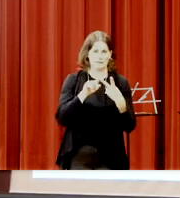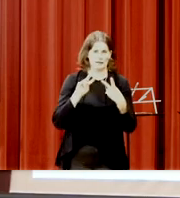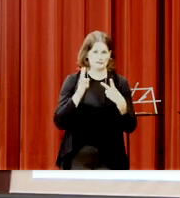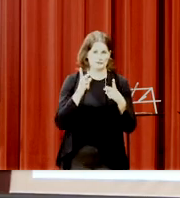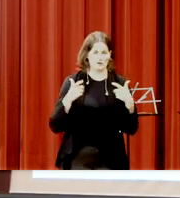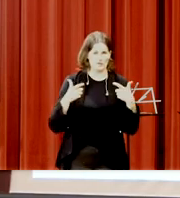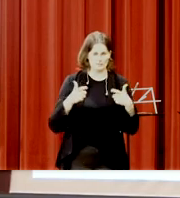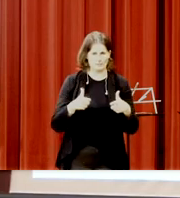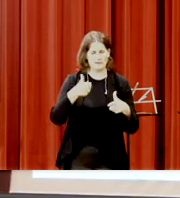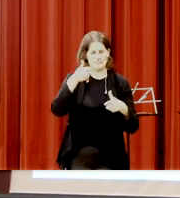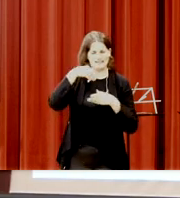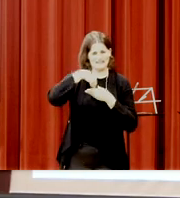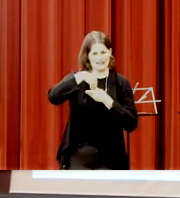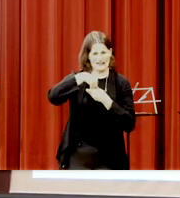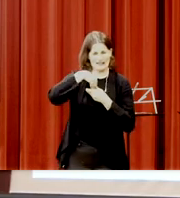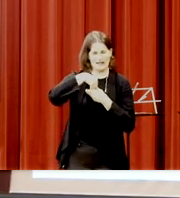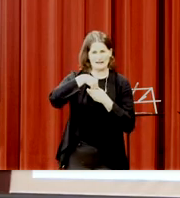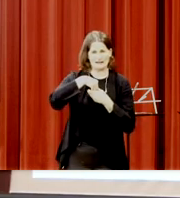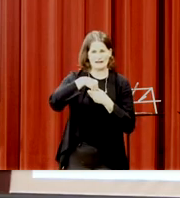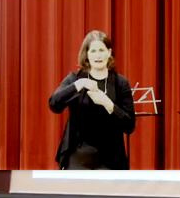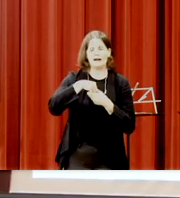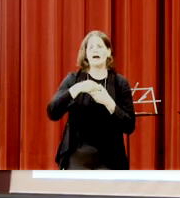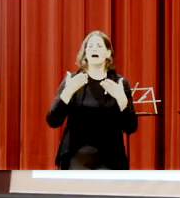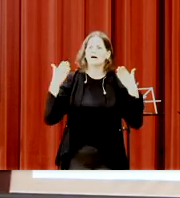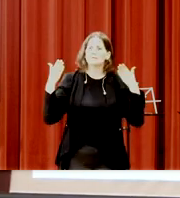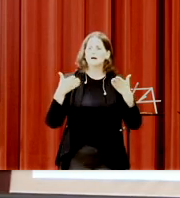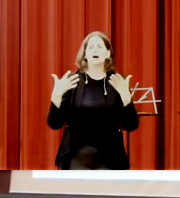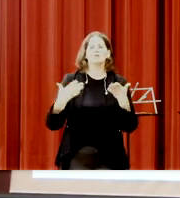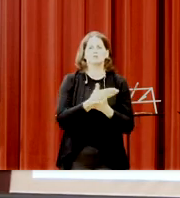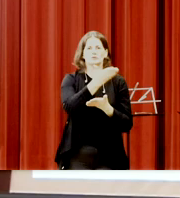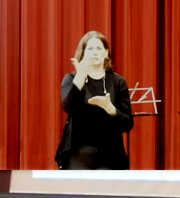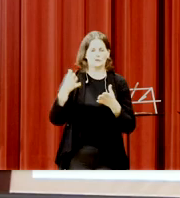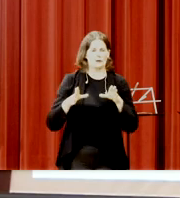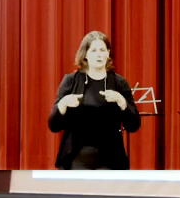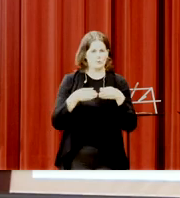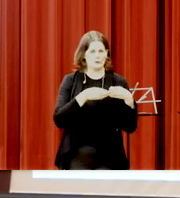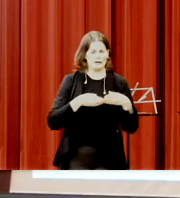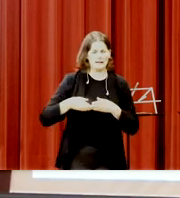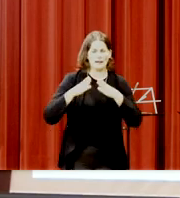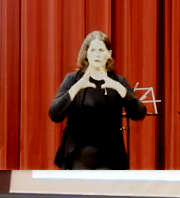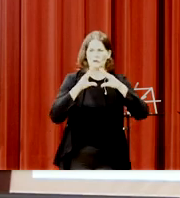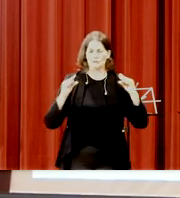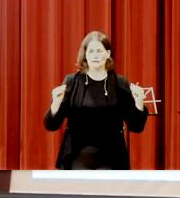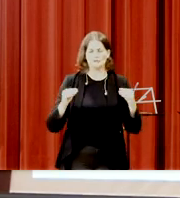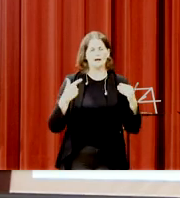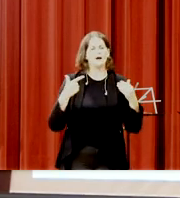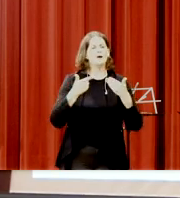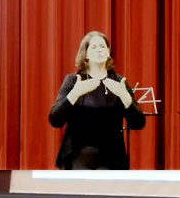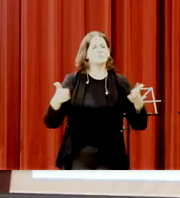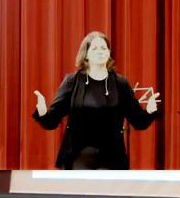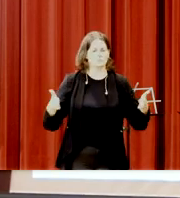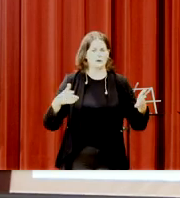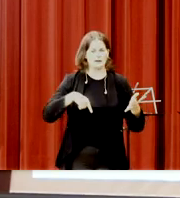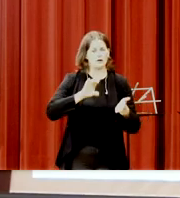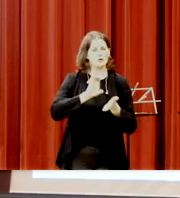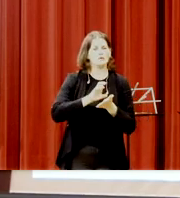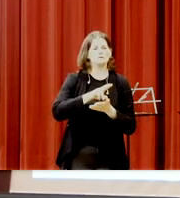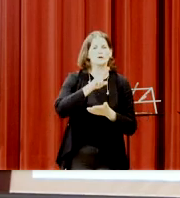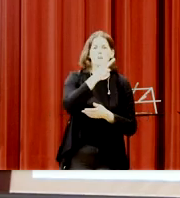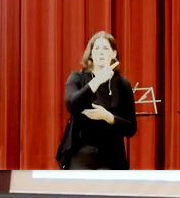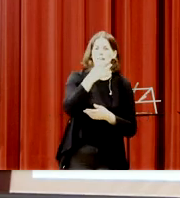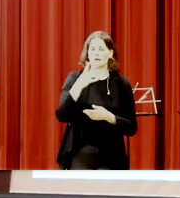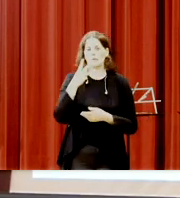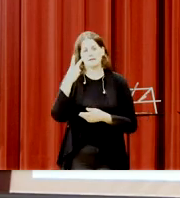Inaugurem aquest curs 24-25 amb una llarga llista d'objectius que podríem focalitzar en tres